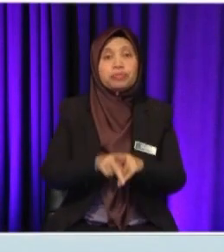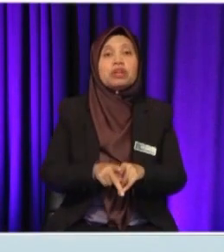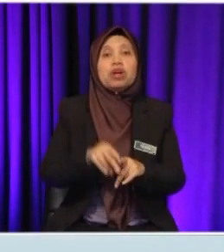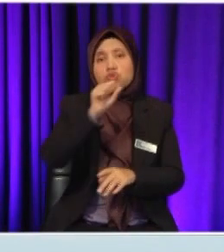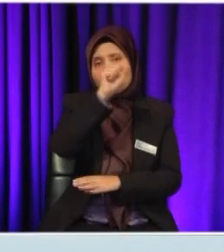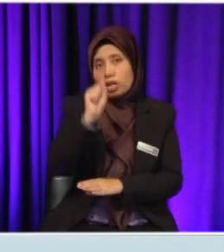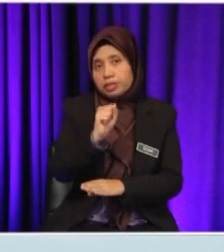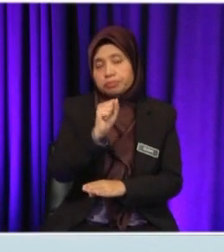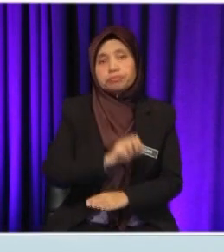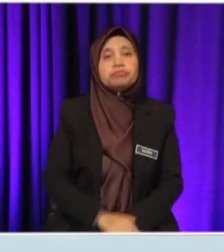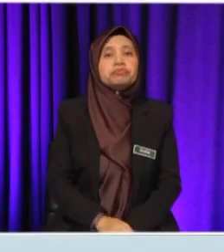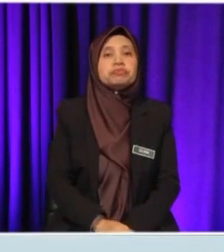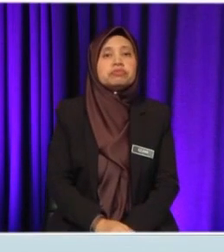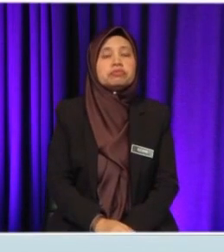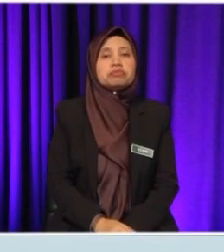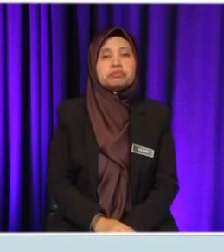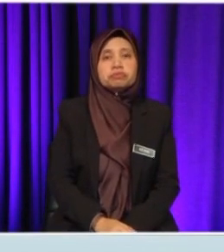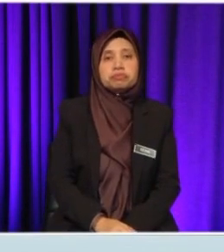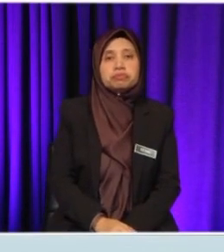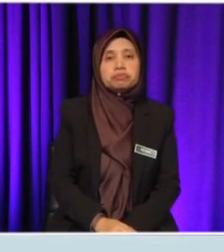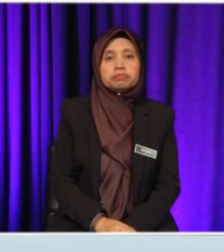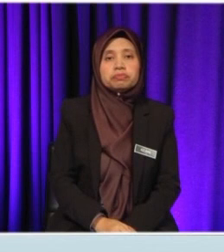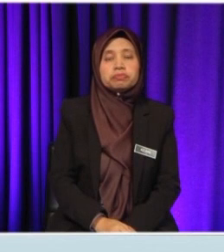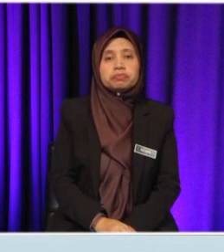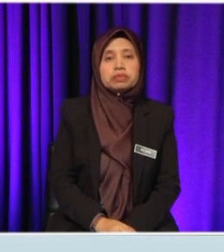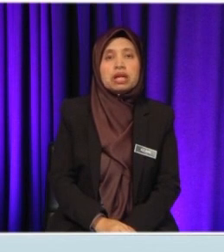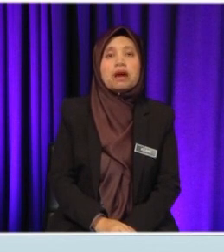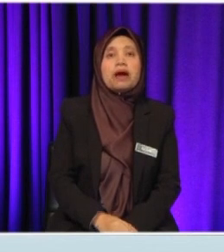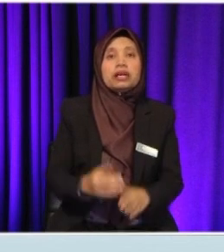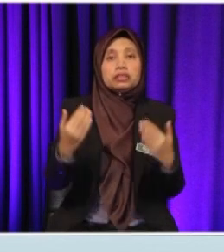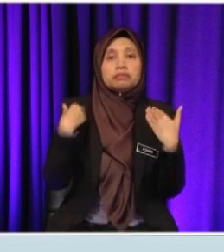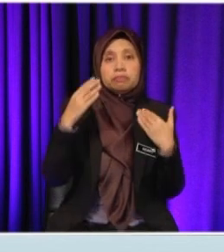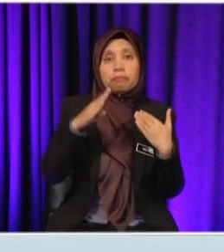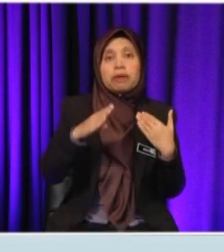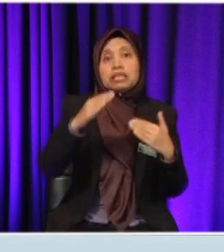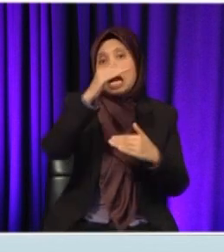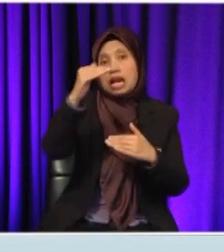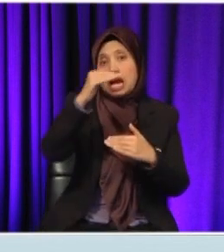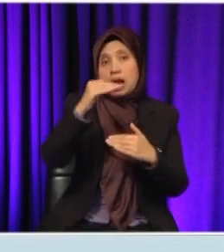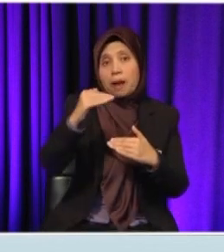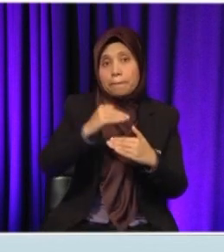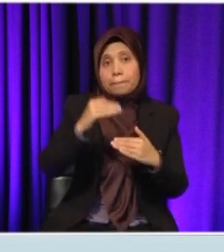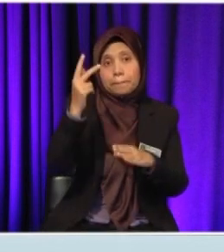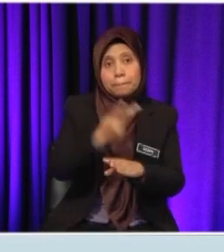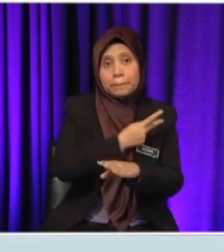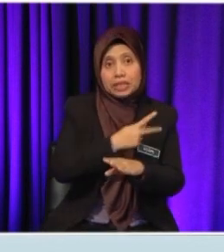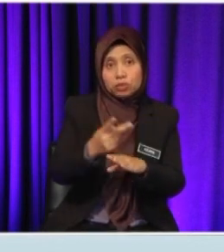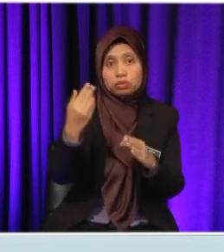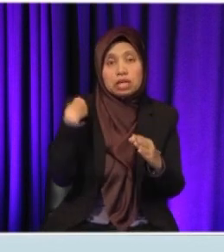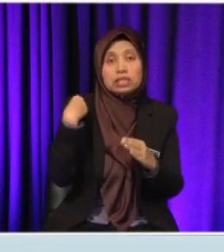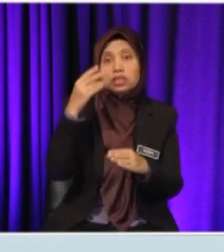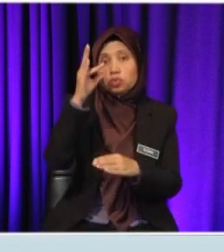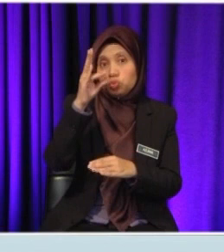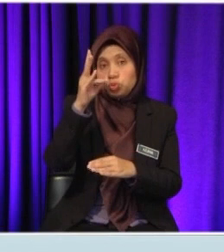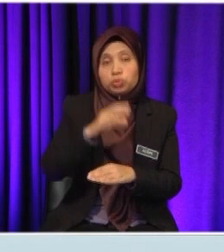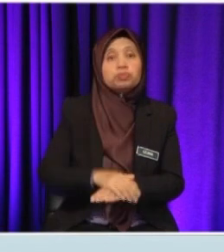Soalan dia adalah adaptasi peristiwa cerpen itu ke 4 rakap pantun. Kita ada 1, 2, 3, 4, 5, 6, 7